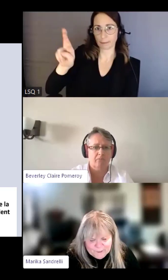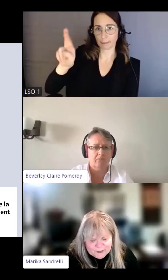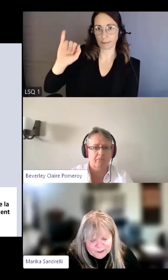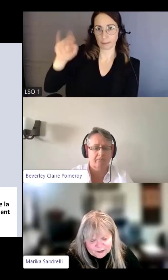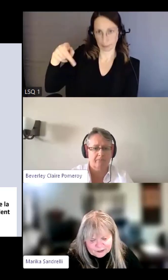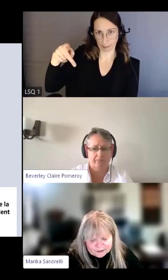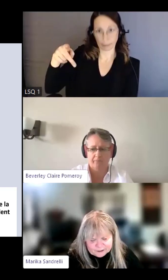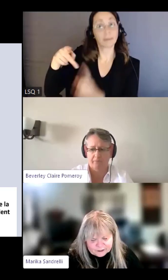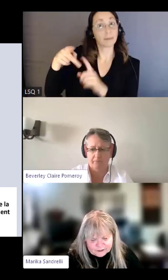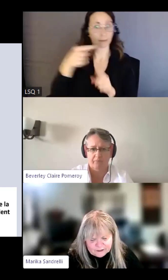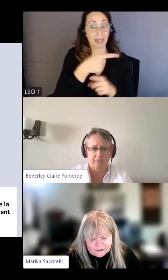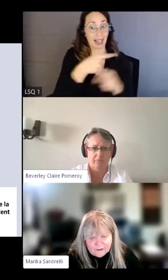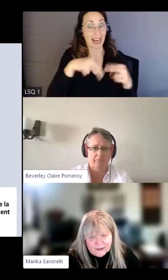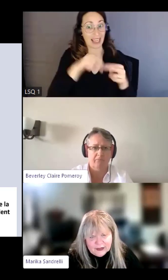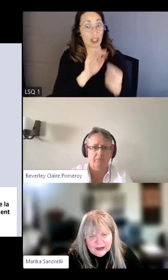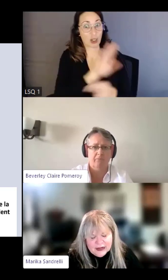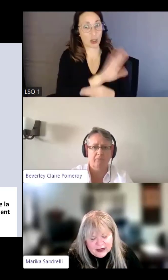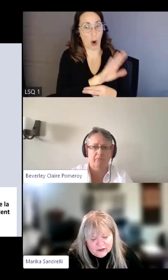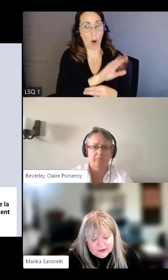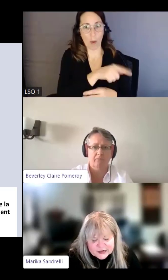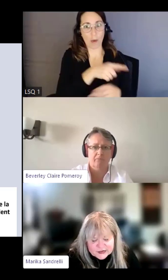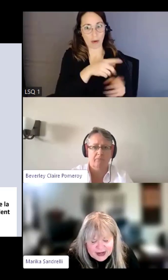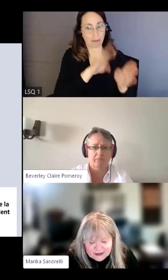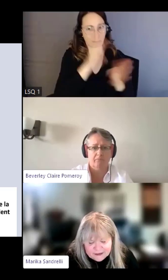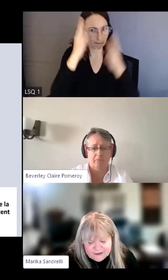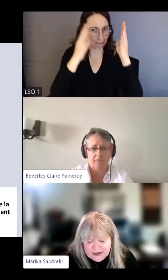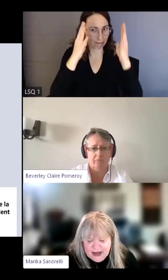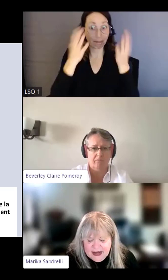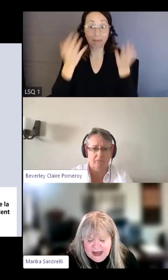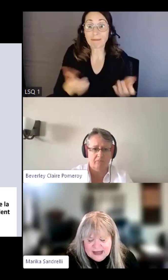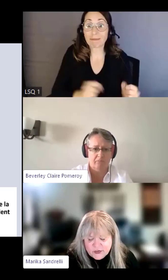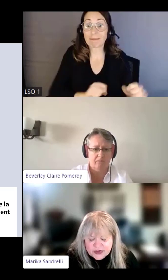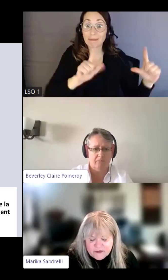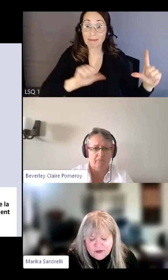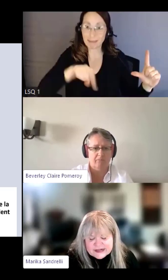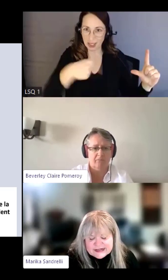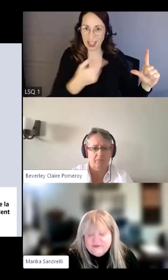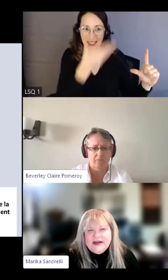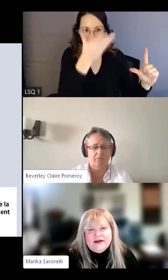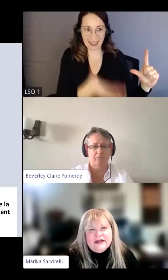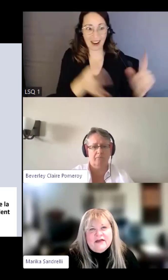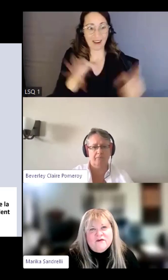diapo. Fraser Health a en fait une force de travail